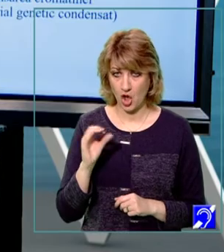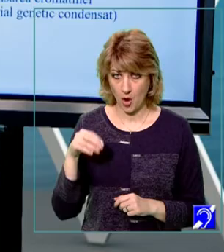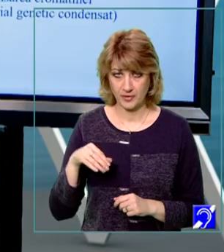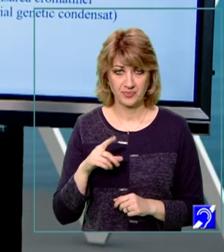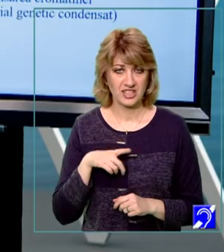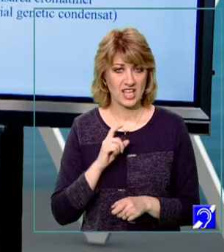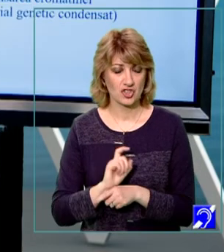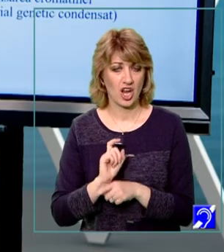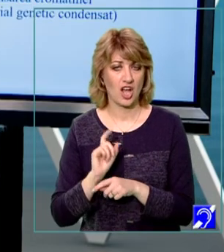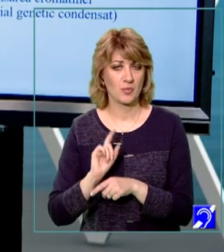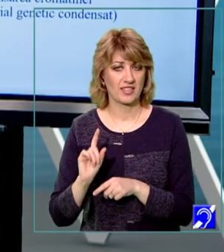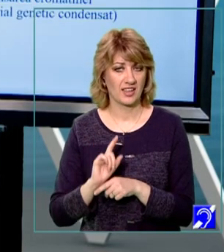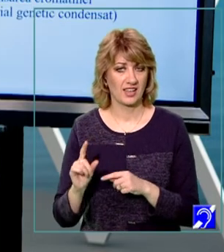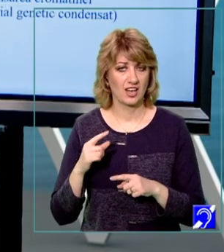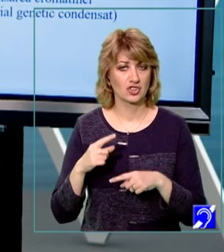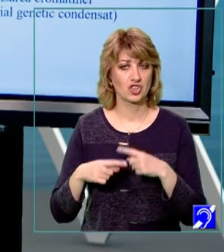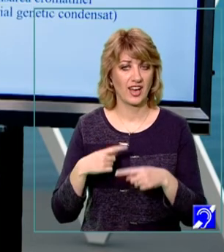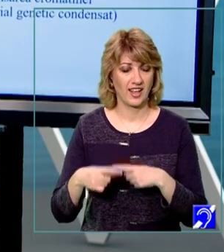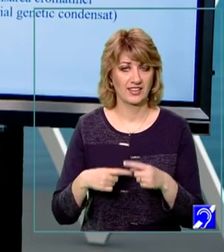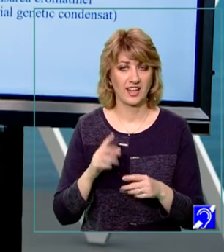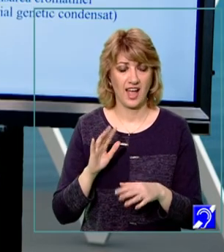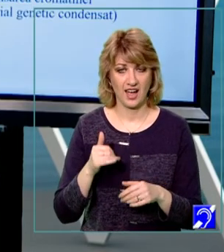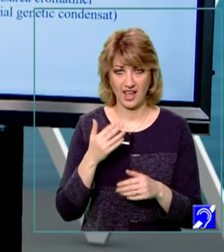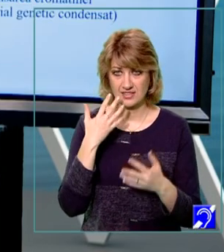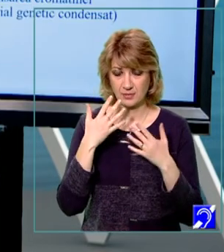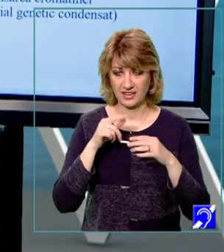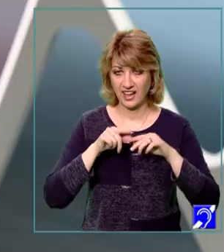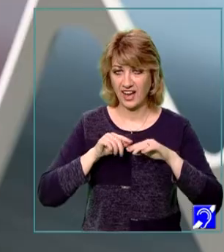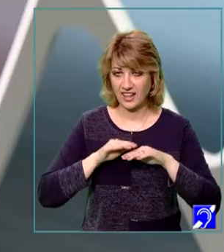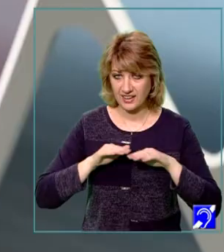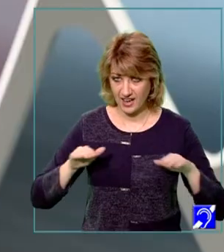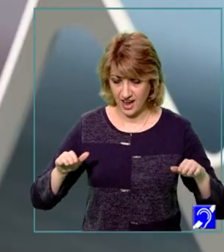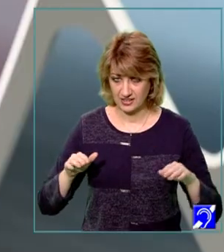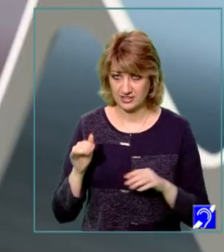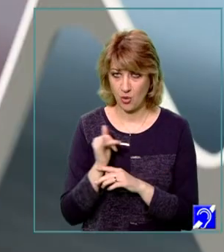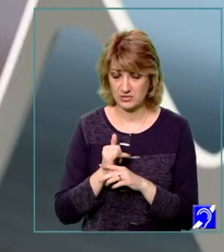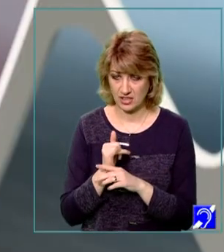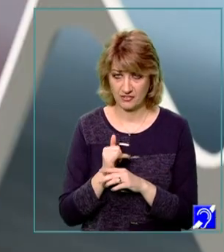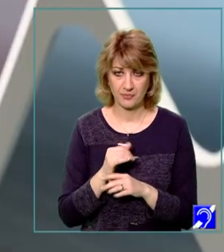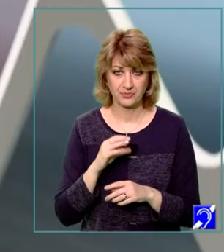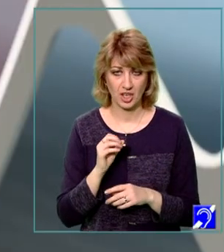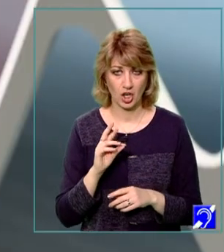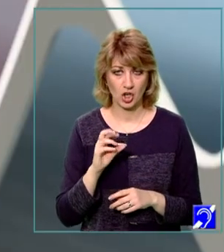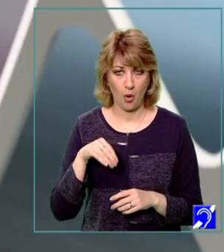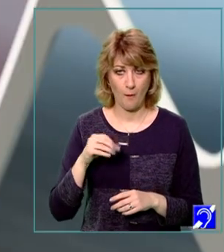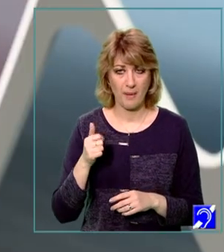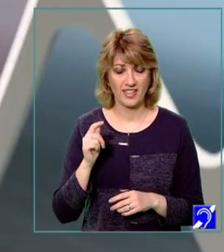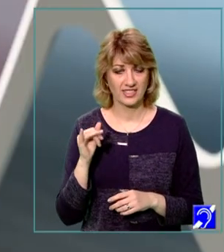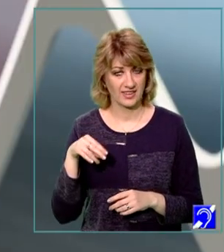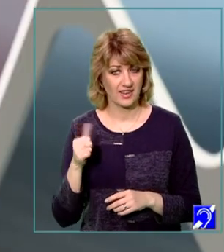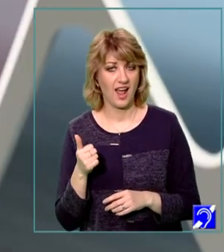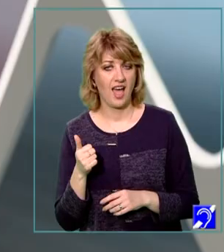este același material genetic care are aspect linear de data aceasta. să observăm cromatina la